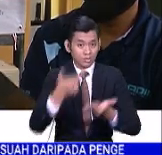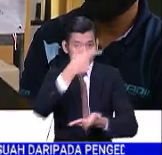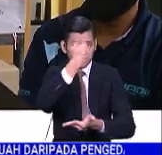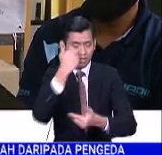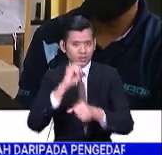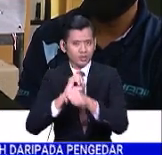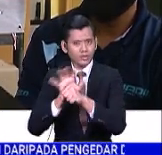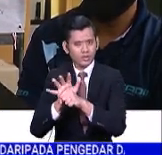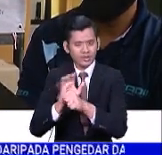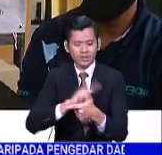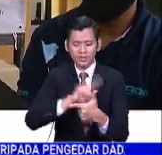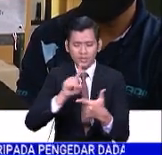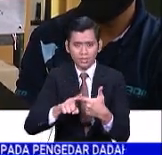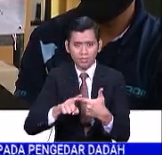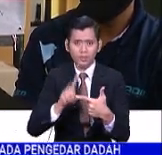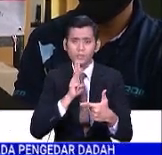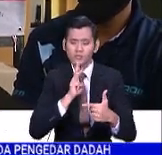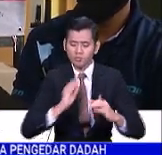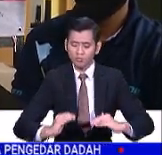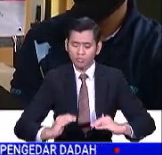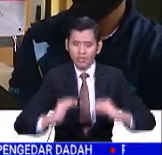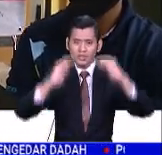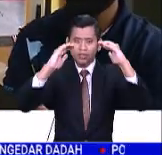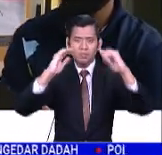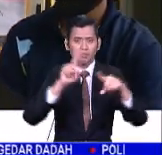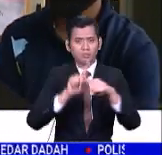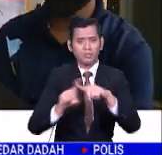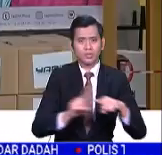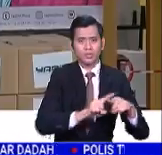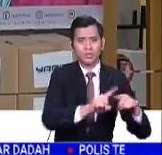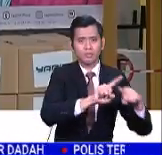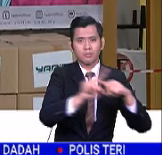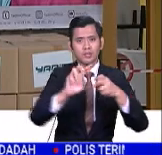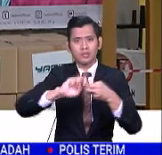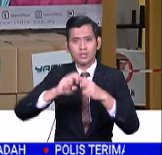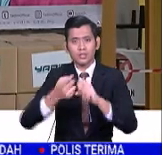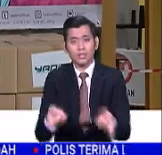COVID-19 ataupun kerana banjir ke ataupun apa-apa musibah yang menimpa.